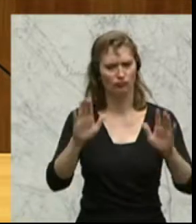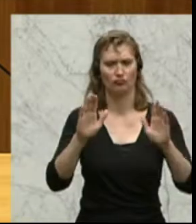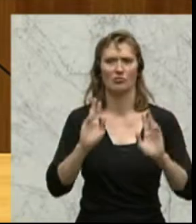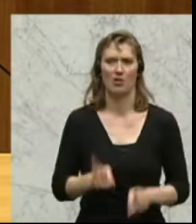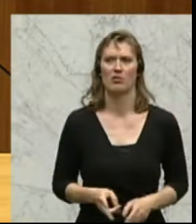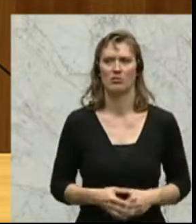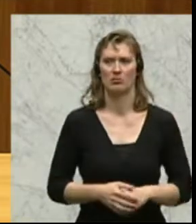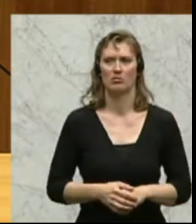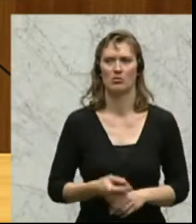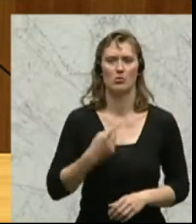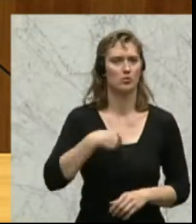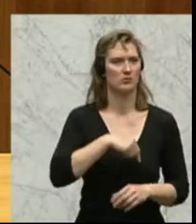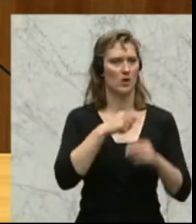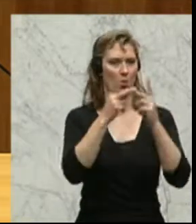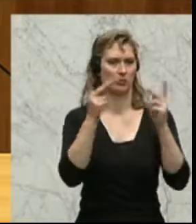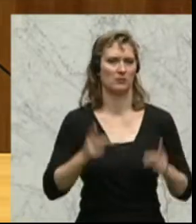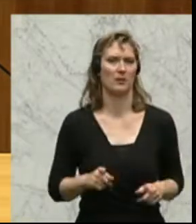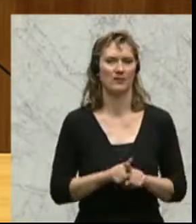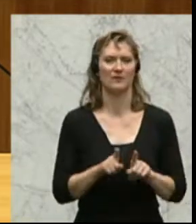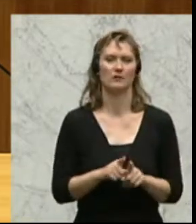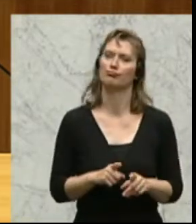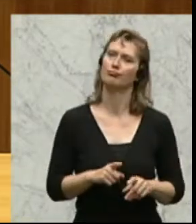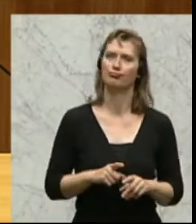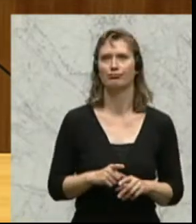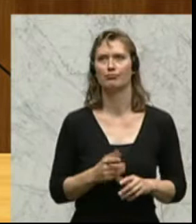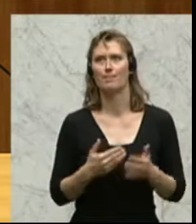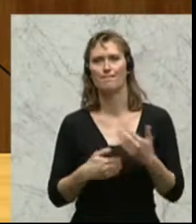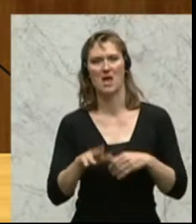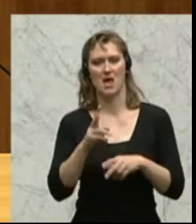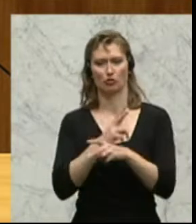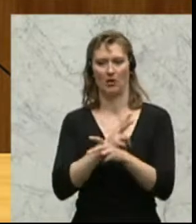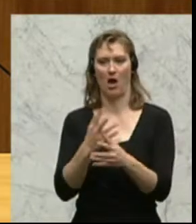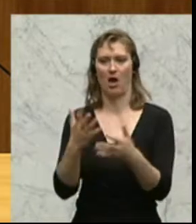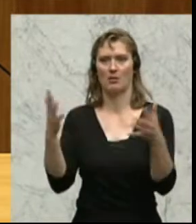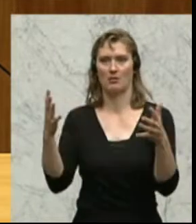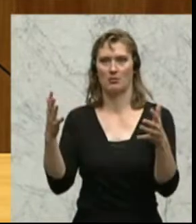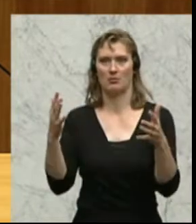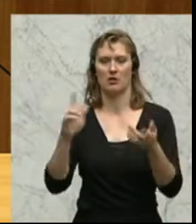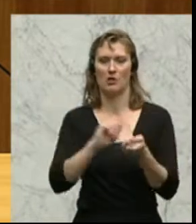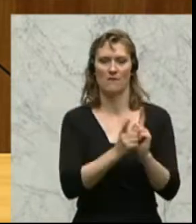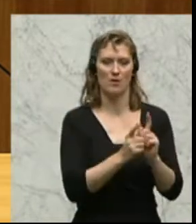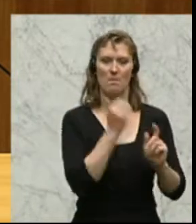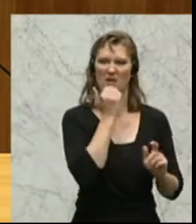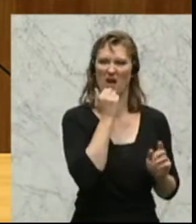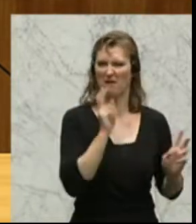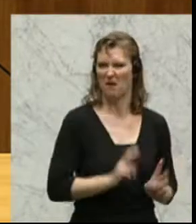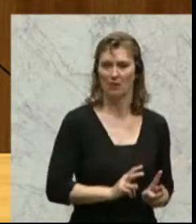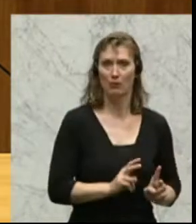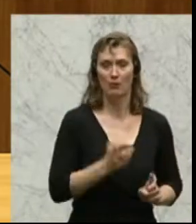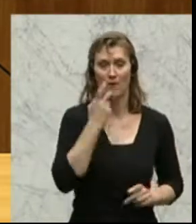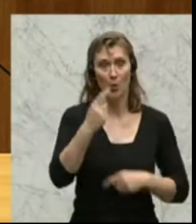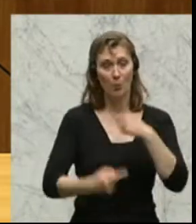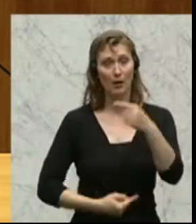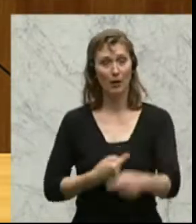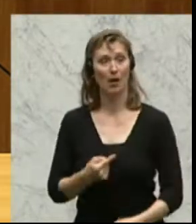unser Konzept ist nicht eines, dass wir mehr Staat wollen und weniger privat, sondern genau umgekehrt. Wo es